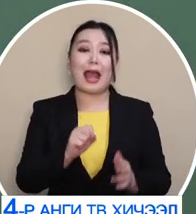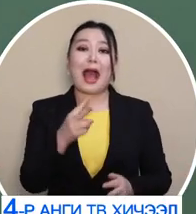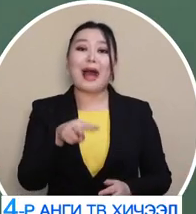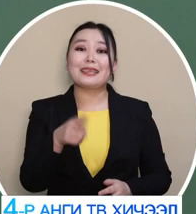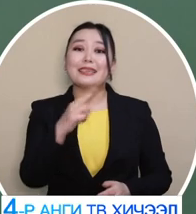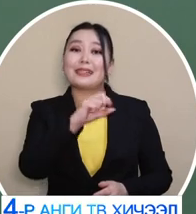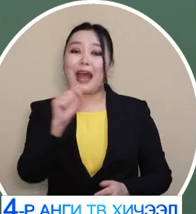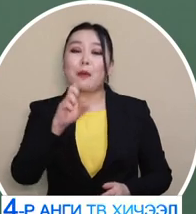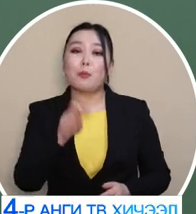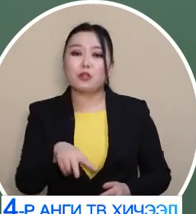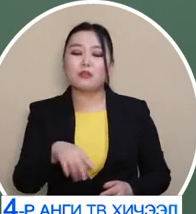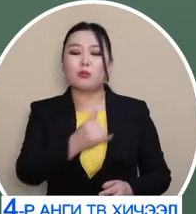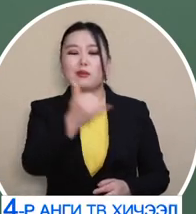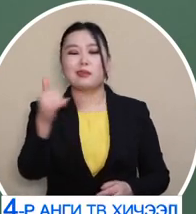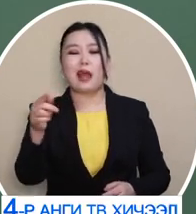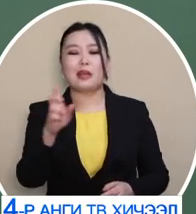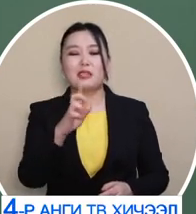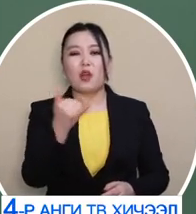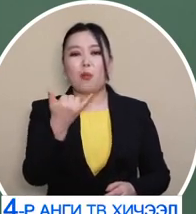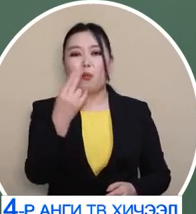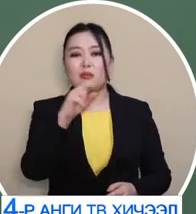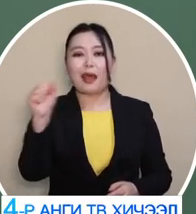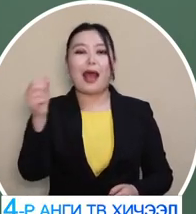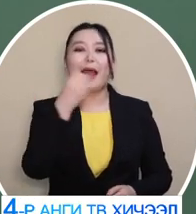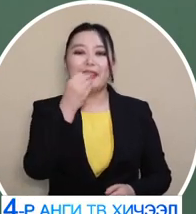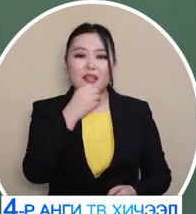бусдаас будаа иддэг.